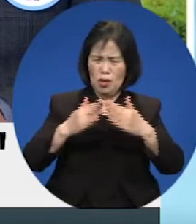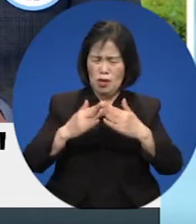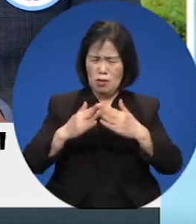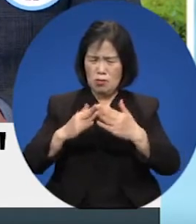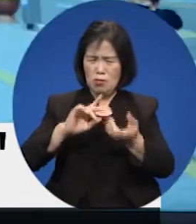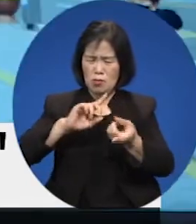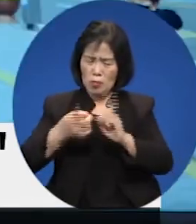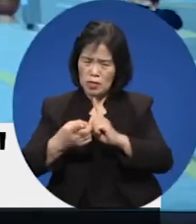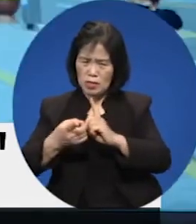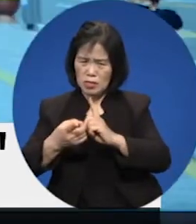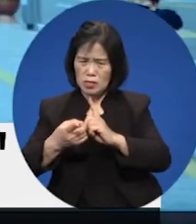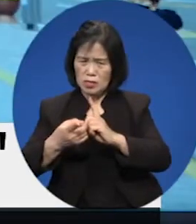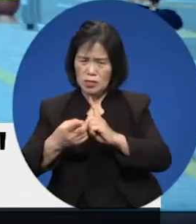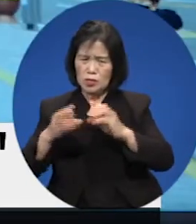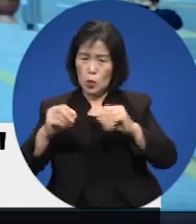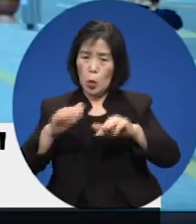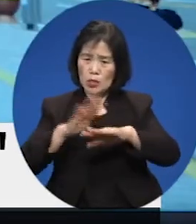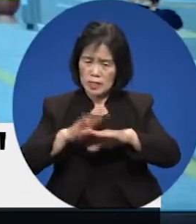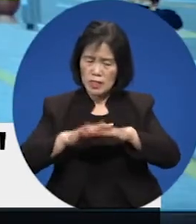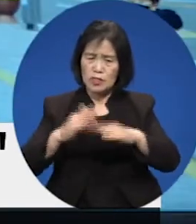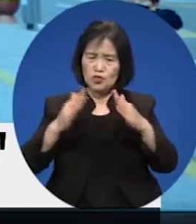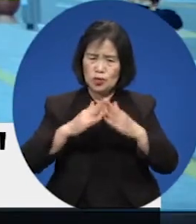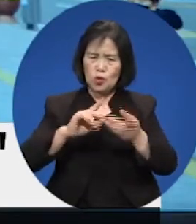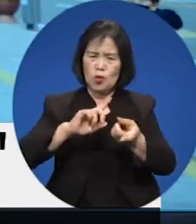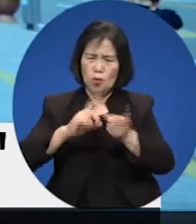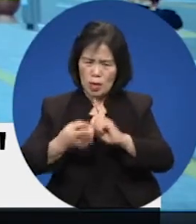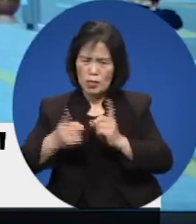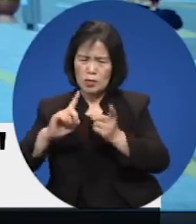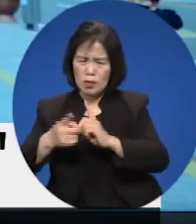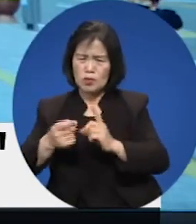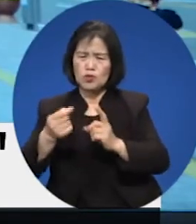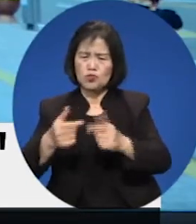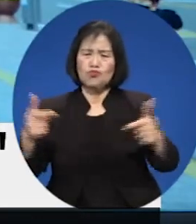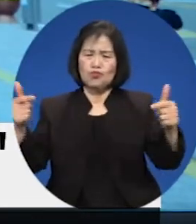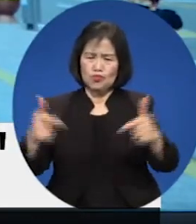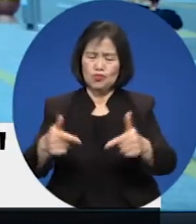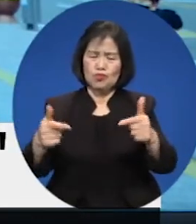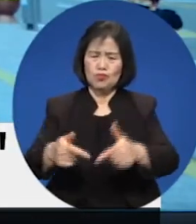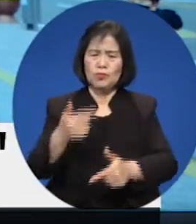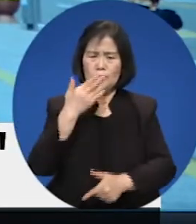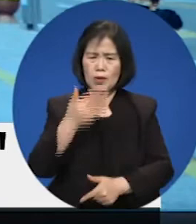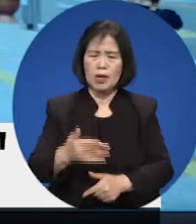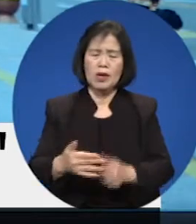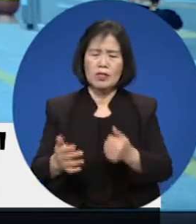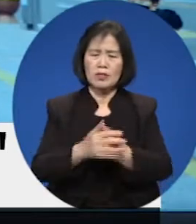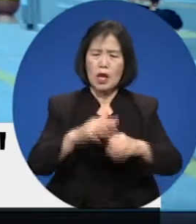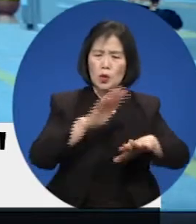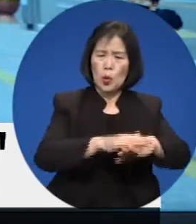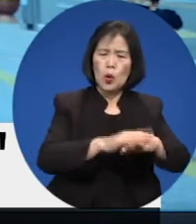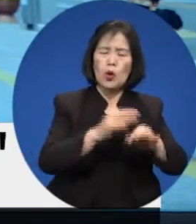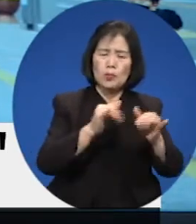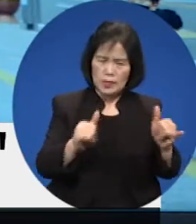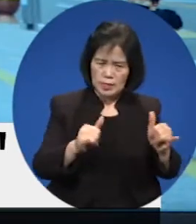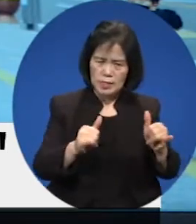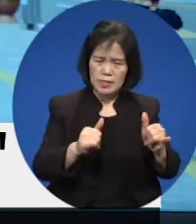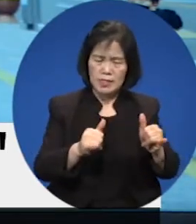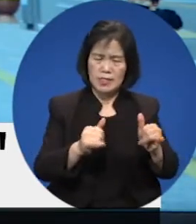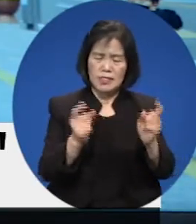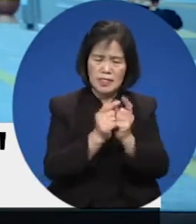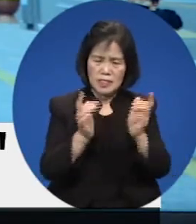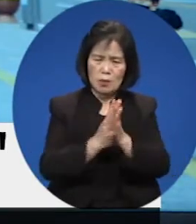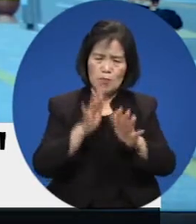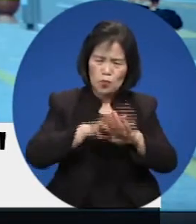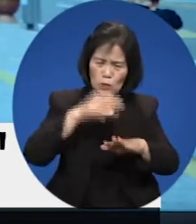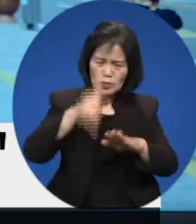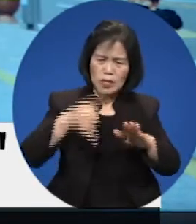부분도 이제 많이 뭐 수요가 없을 것 같은 요 부분들이 있기 때문에 농업인이 농업의 전염을 함으로